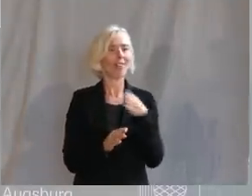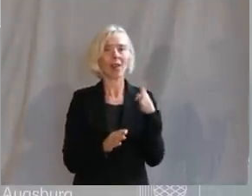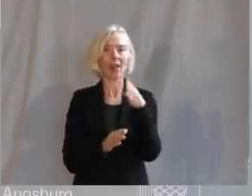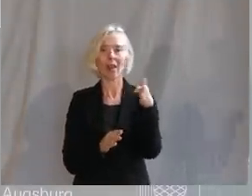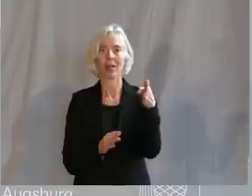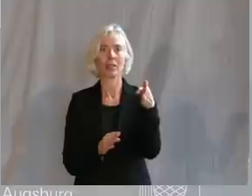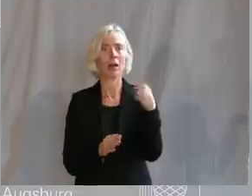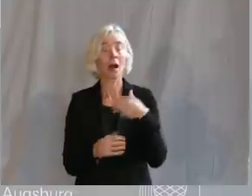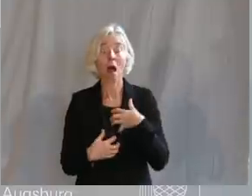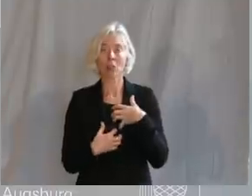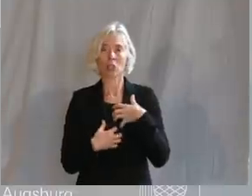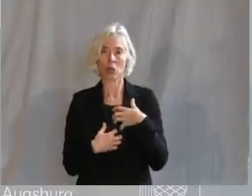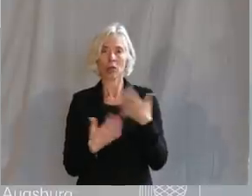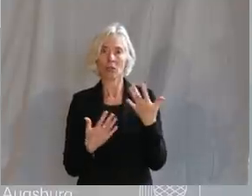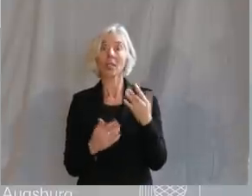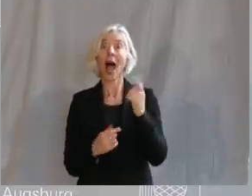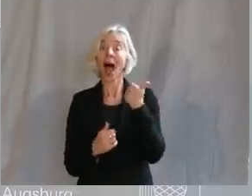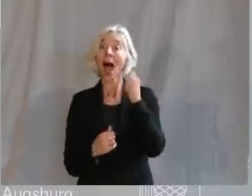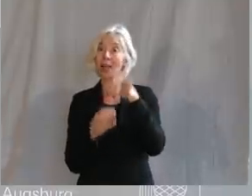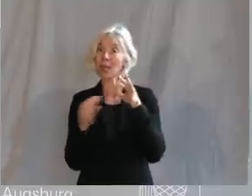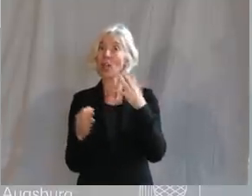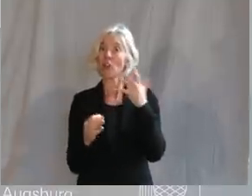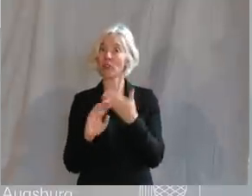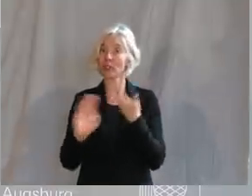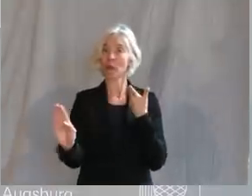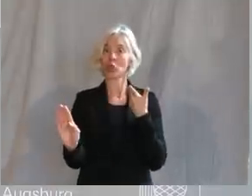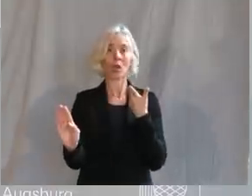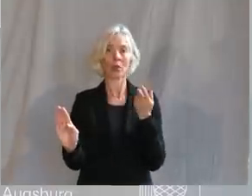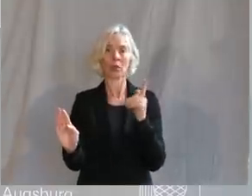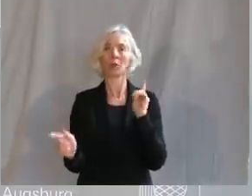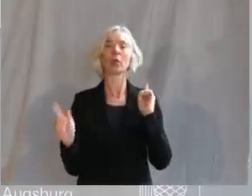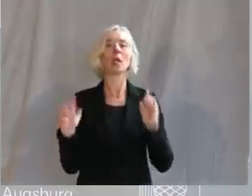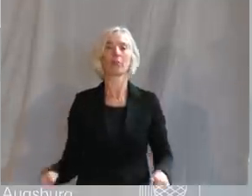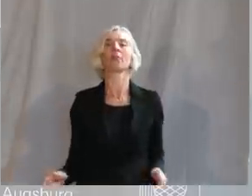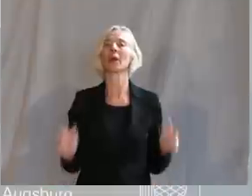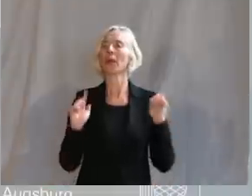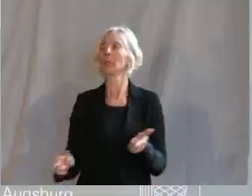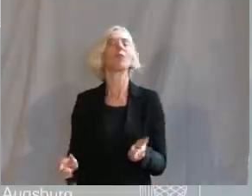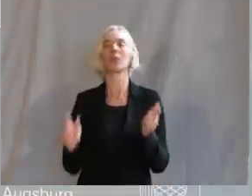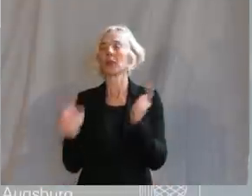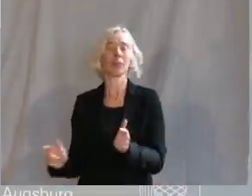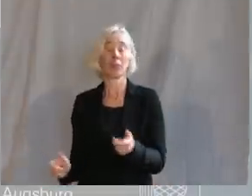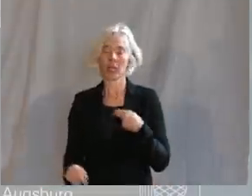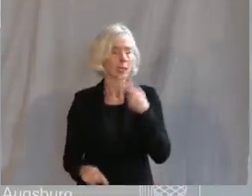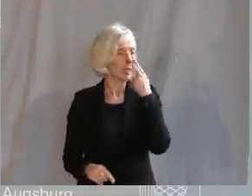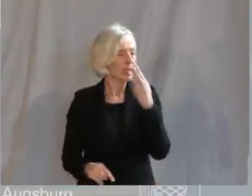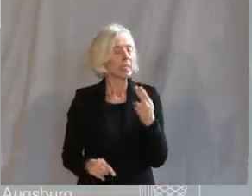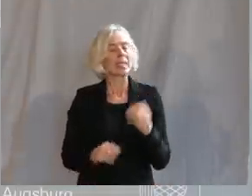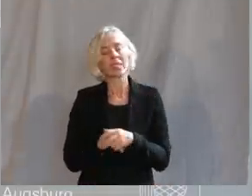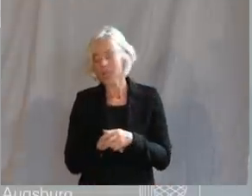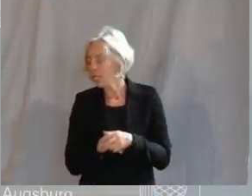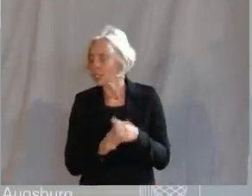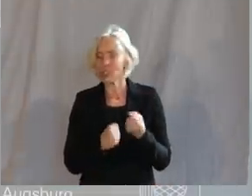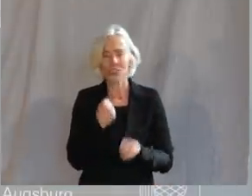1,50 Meter Abstand gehalten hat. Und ich kenne die Diskussionen, auch auf meinem Facebook-Account, die mir sagen, ich